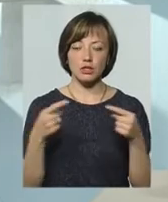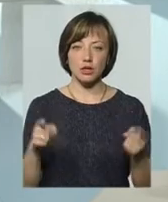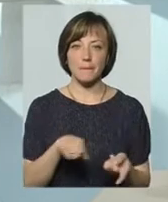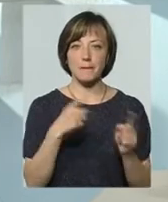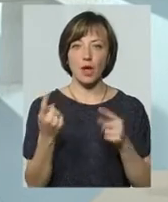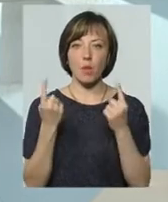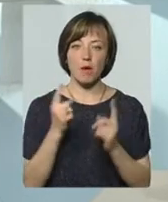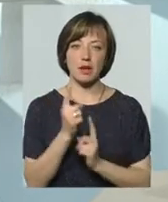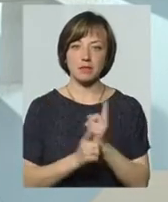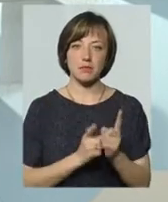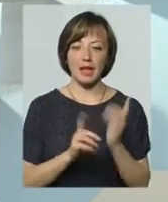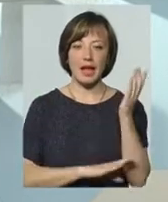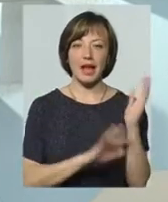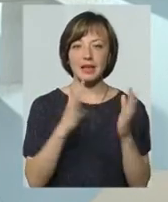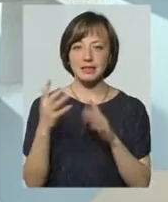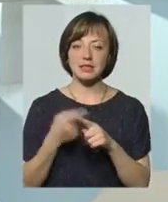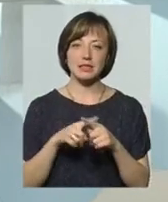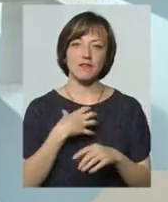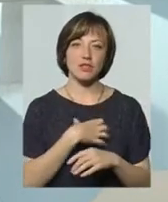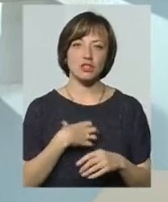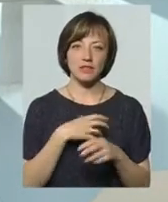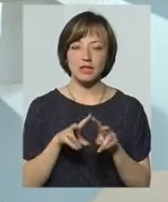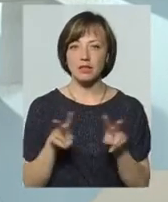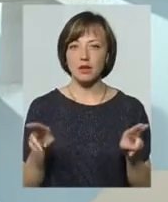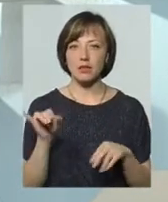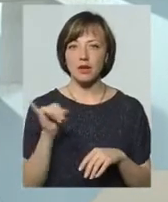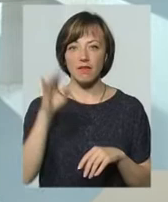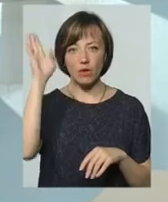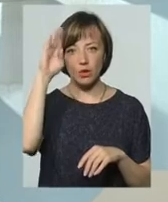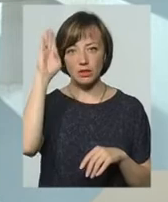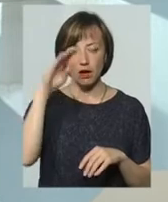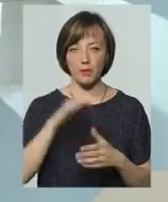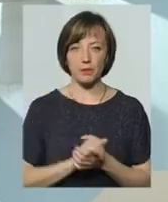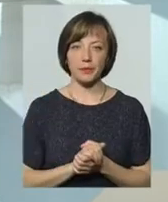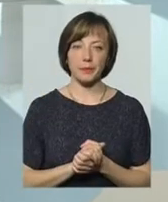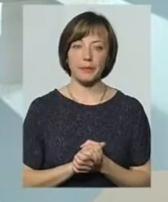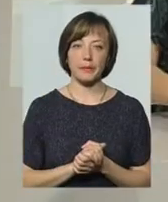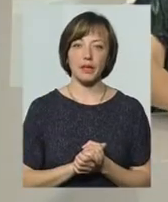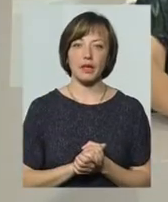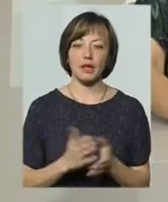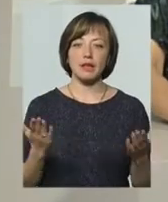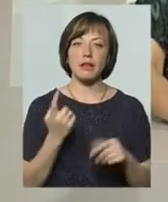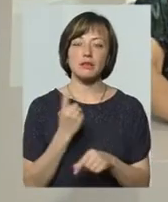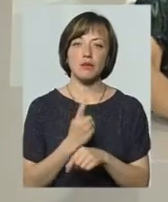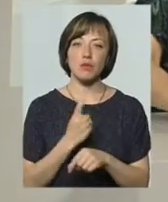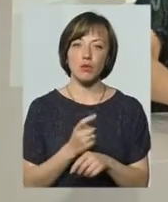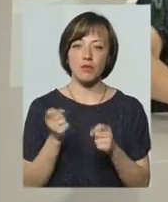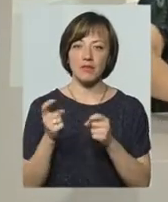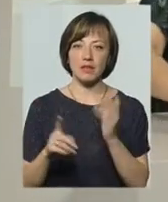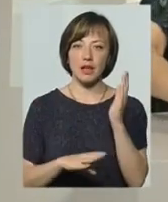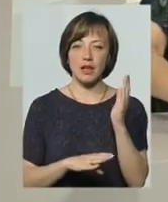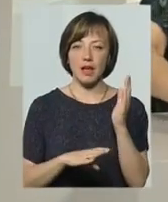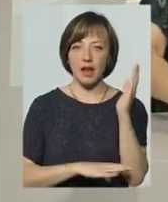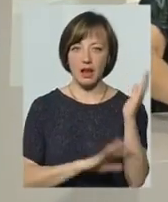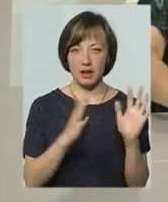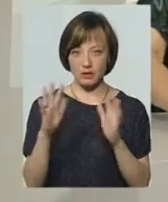змін. Тобто, ліси – це стратегічно важливо, так само, як і вода. Тобто, десь заборона вивозу лісу кругляка